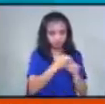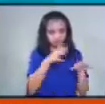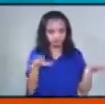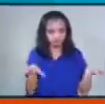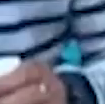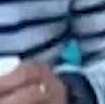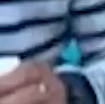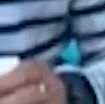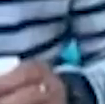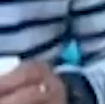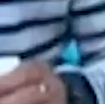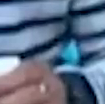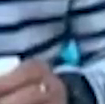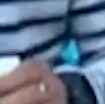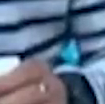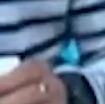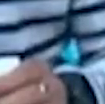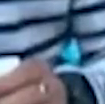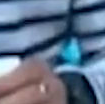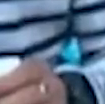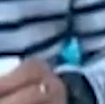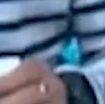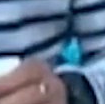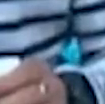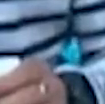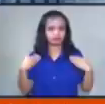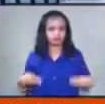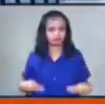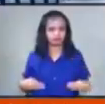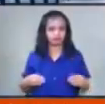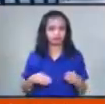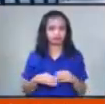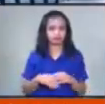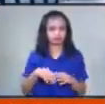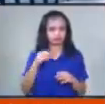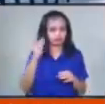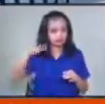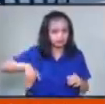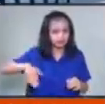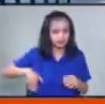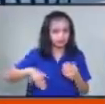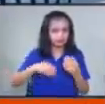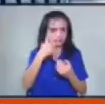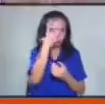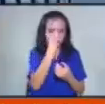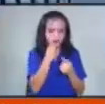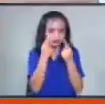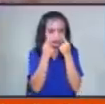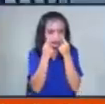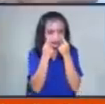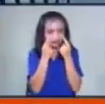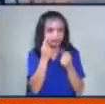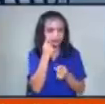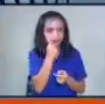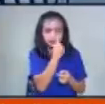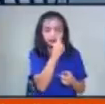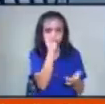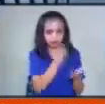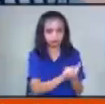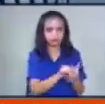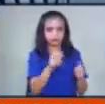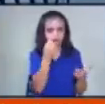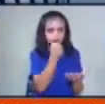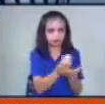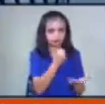pumapatak sa kanilang muka, kanilang katawan, at bawat puyat sa kanilang mga mata, yan ang nagpapasweldo